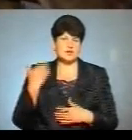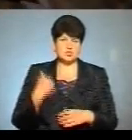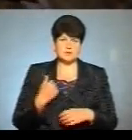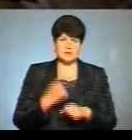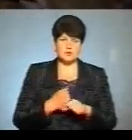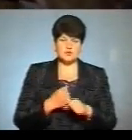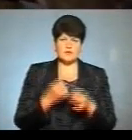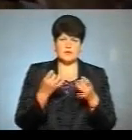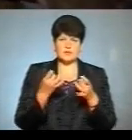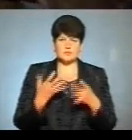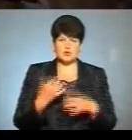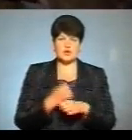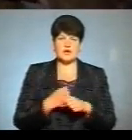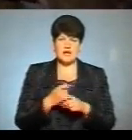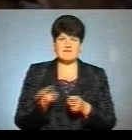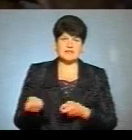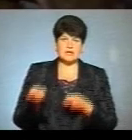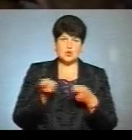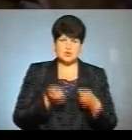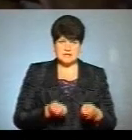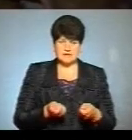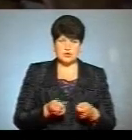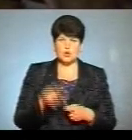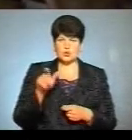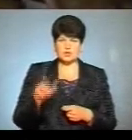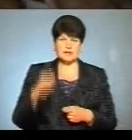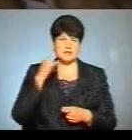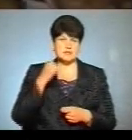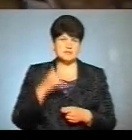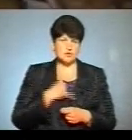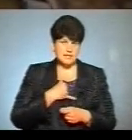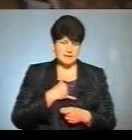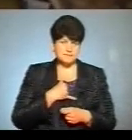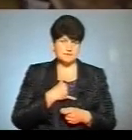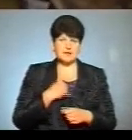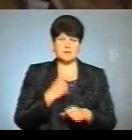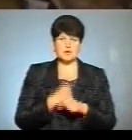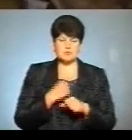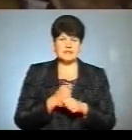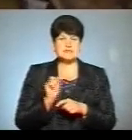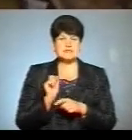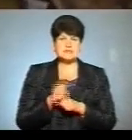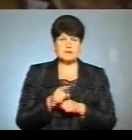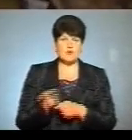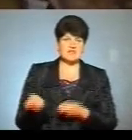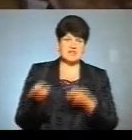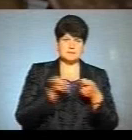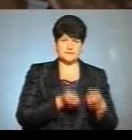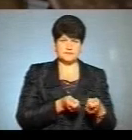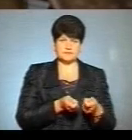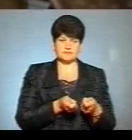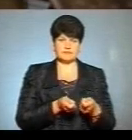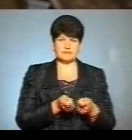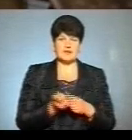працювали просто як кава на доставку. Тобто людина до нас дзвонила, ми робили замовлення і виносили.